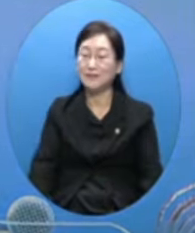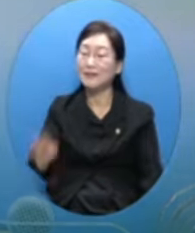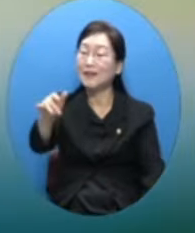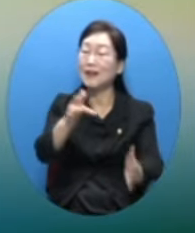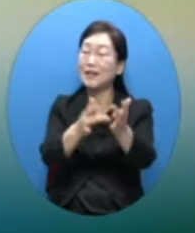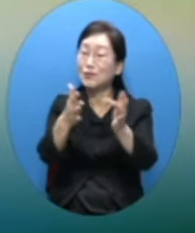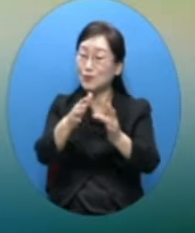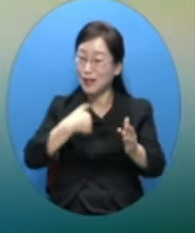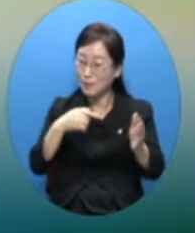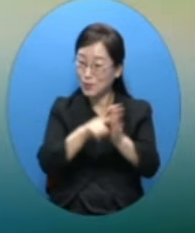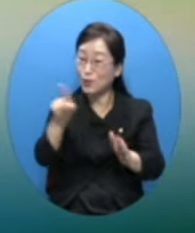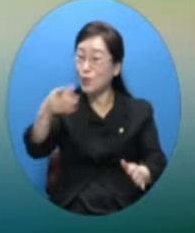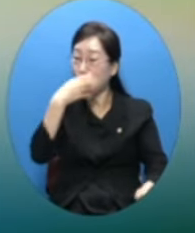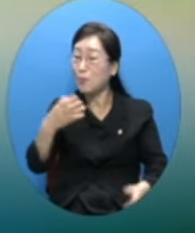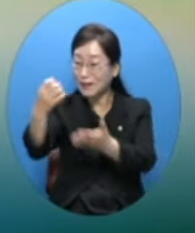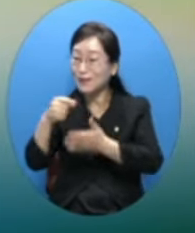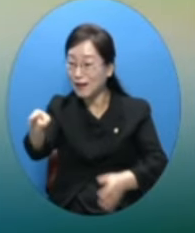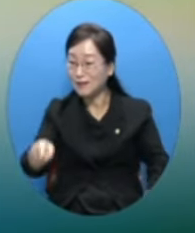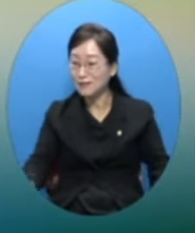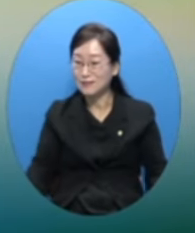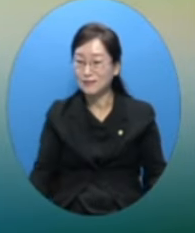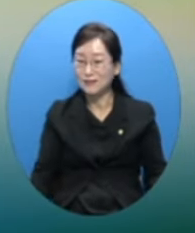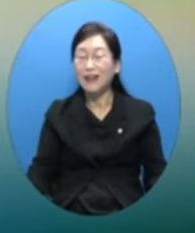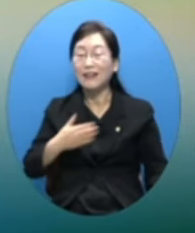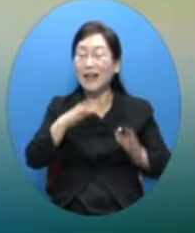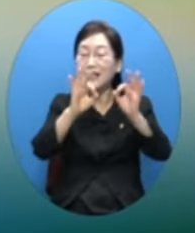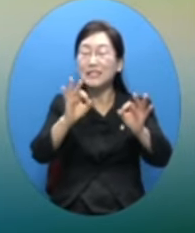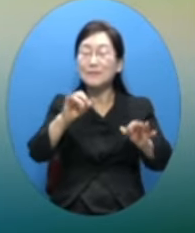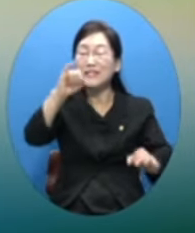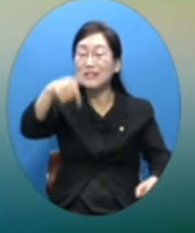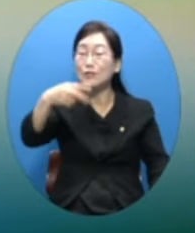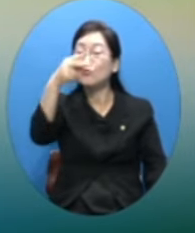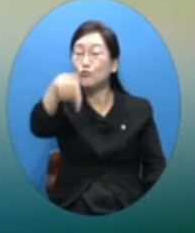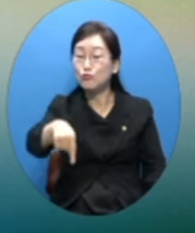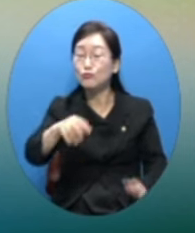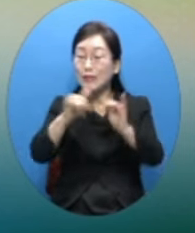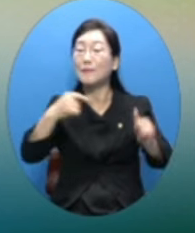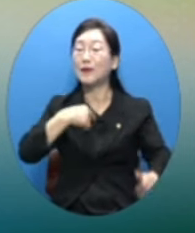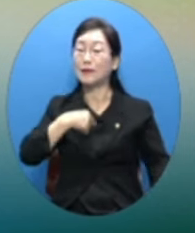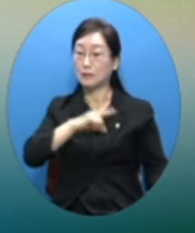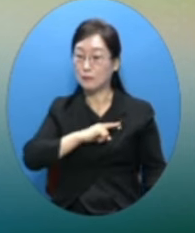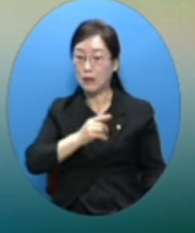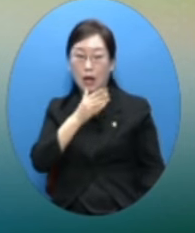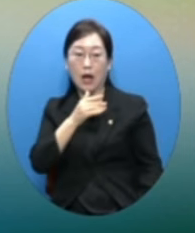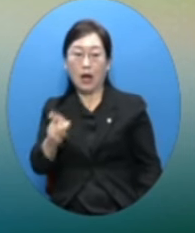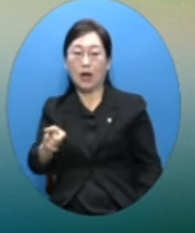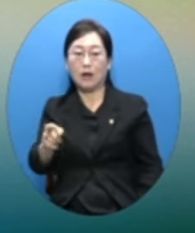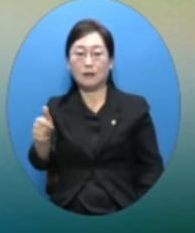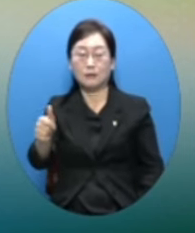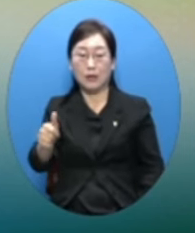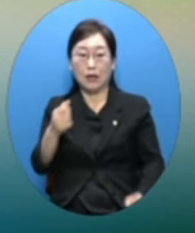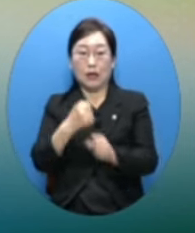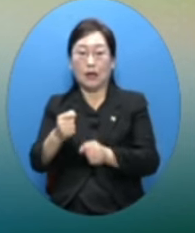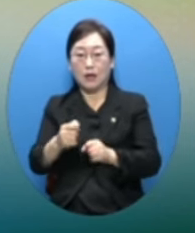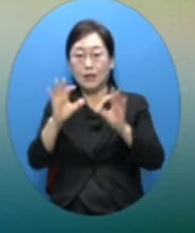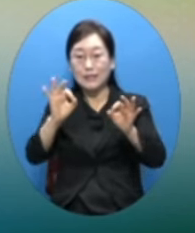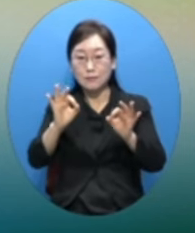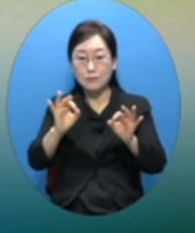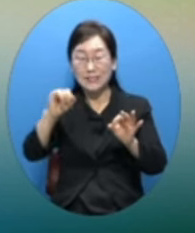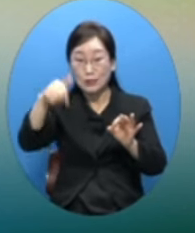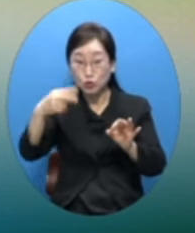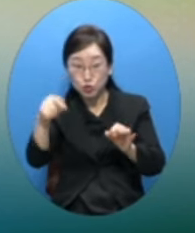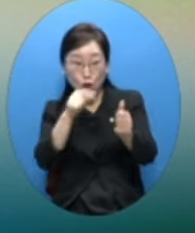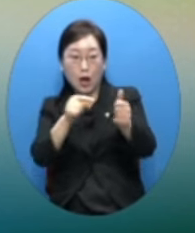내가 믿고 복은 자네가 받았네. 내가 김익두라는 사람이요. 그러니까 이 사람이 김익두가 누구냐니까 벌벌벌